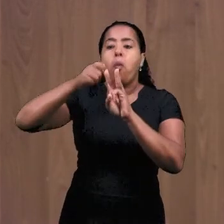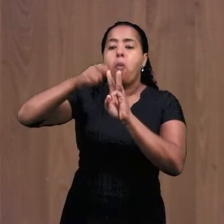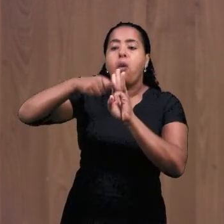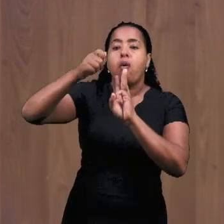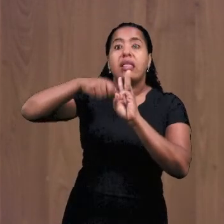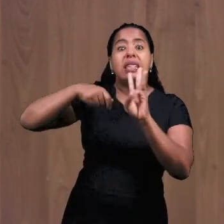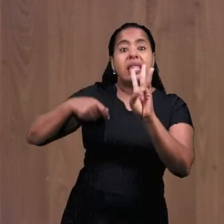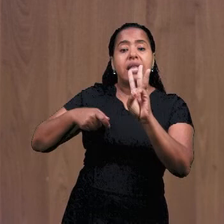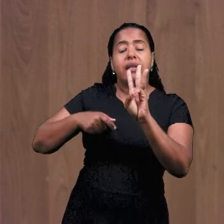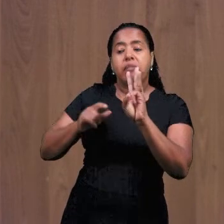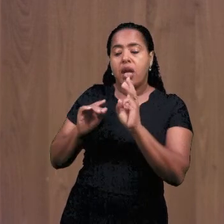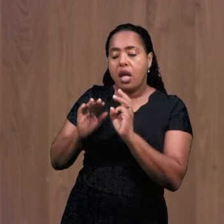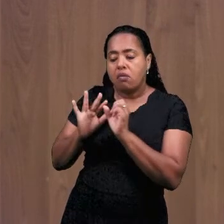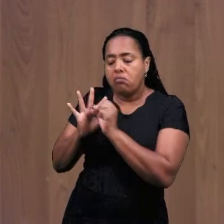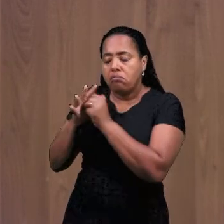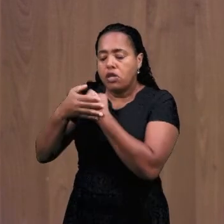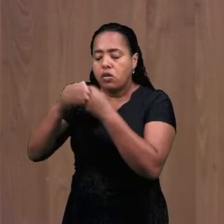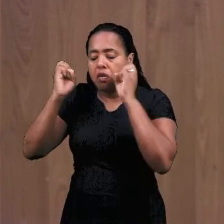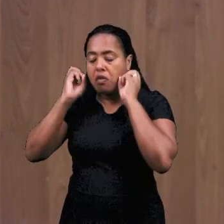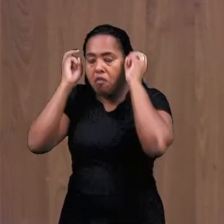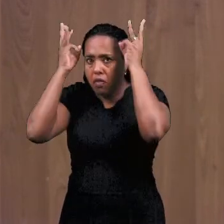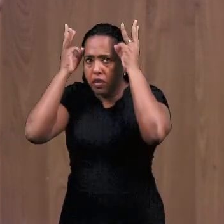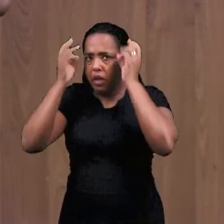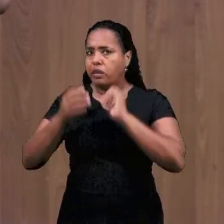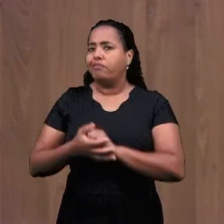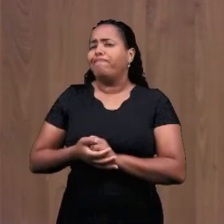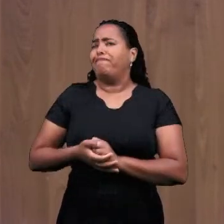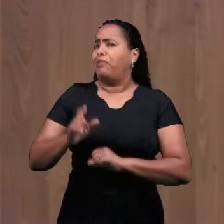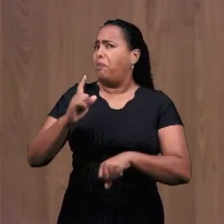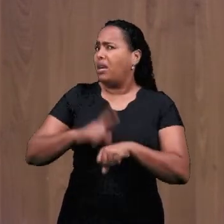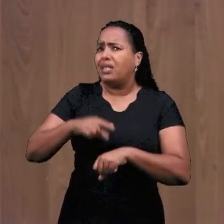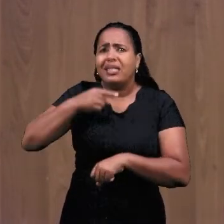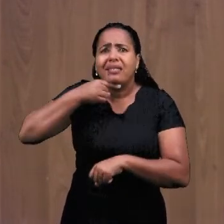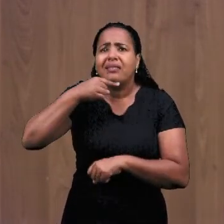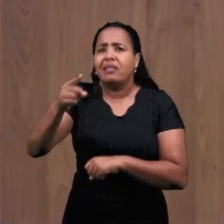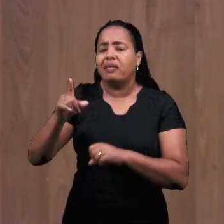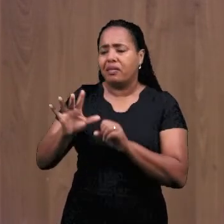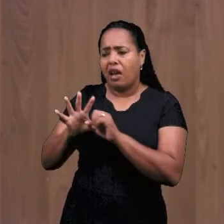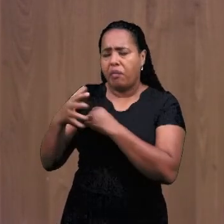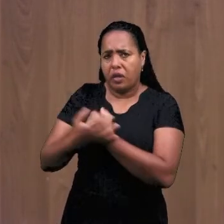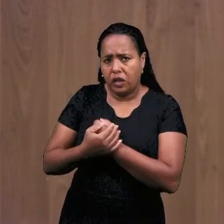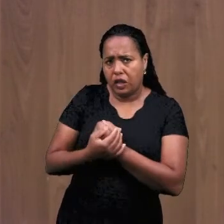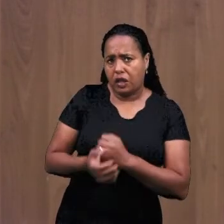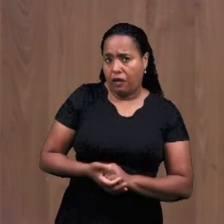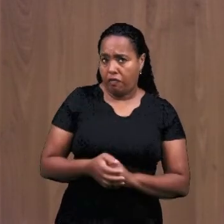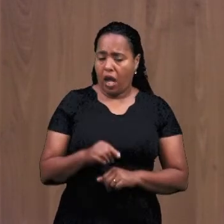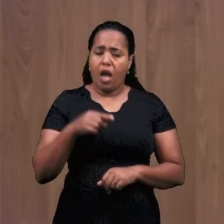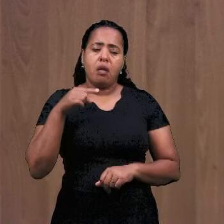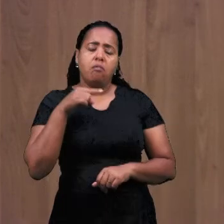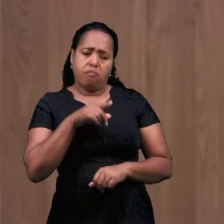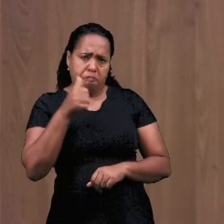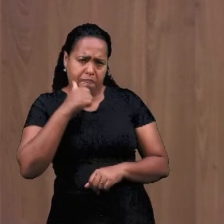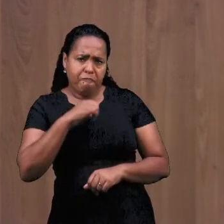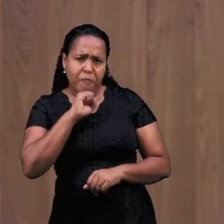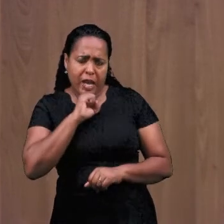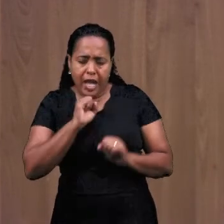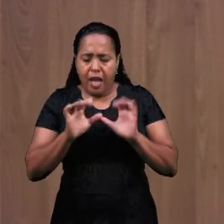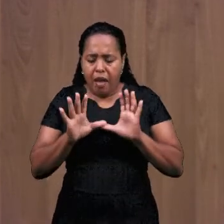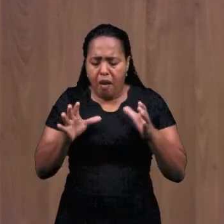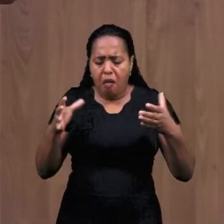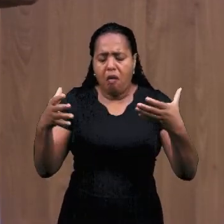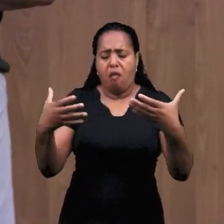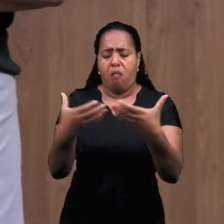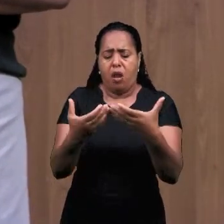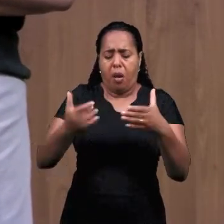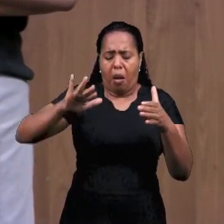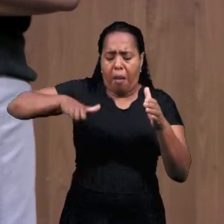pendant 3 mois. Quand cela n'était plus possible de le cacher, Jochebed a fait un panier. Donc, il a